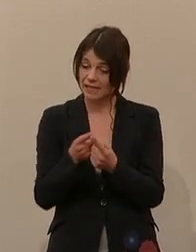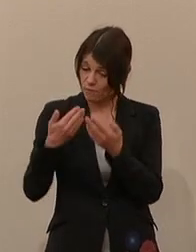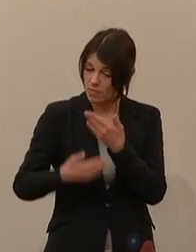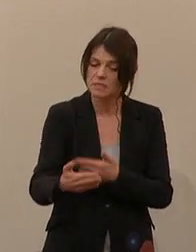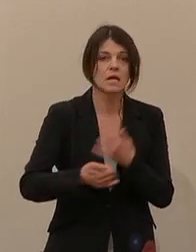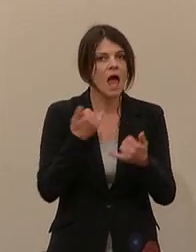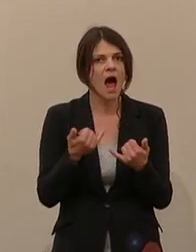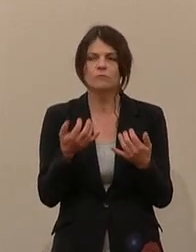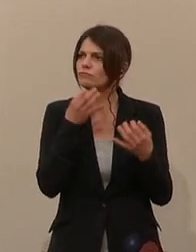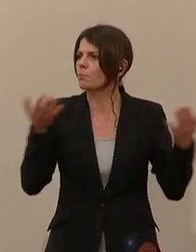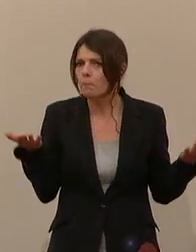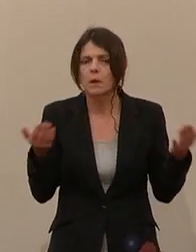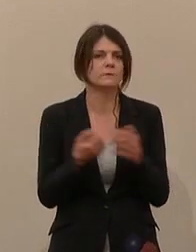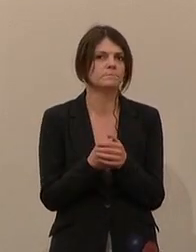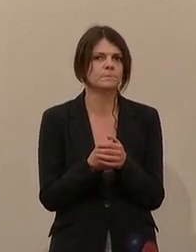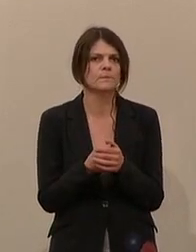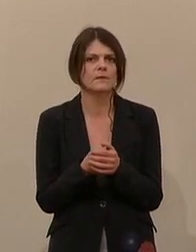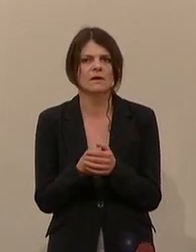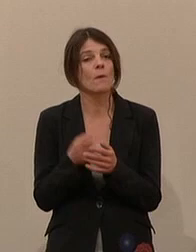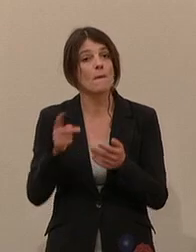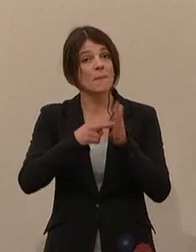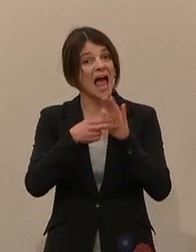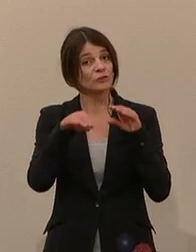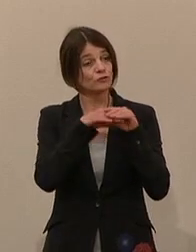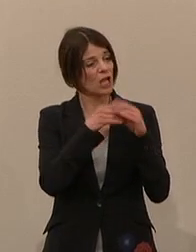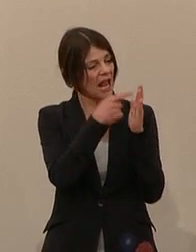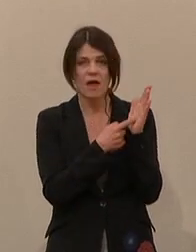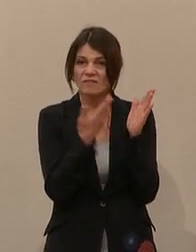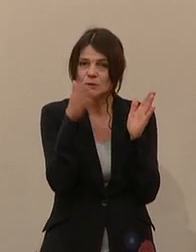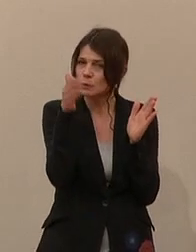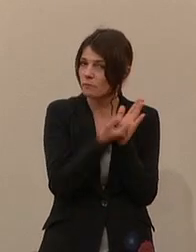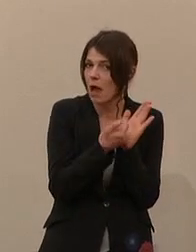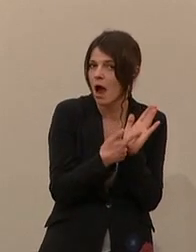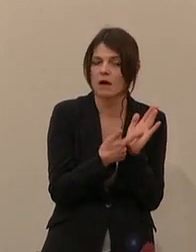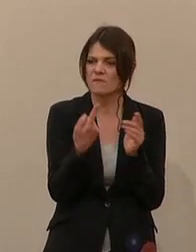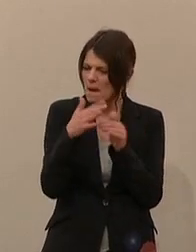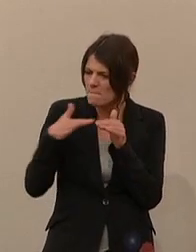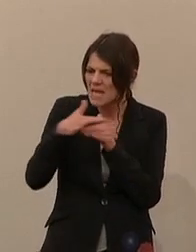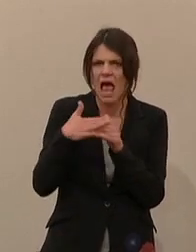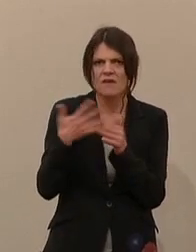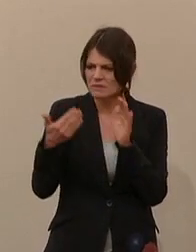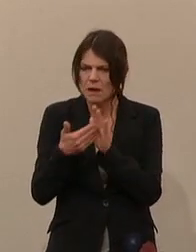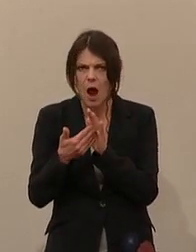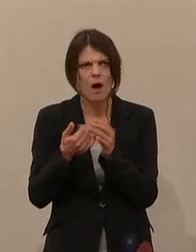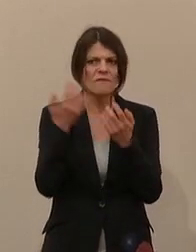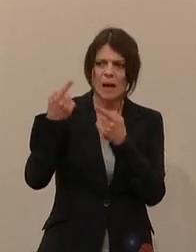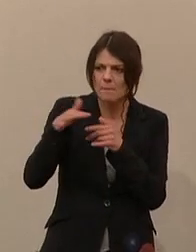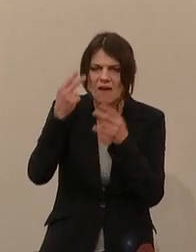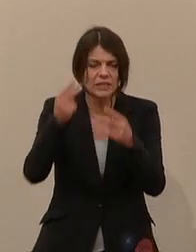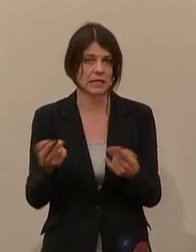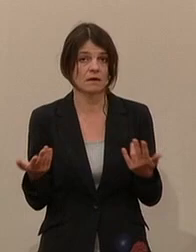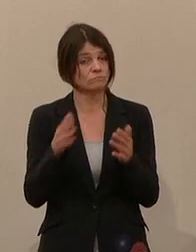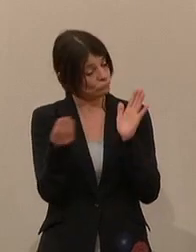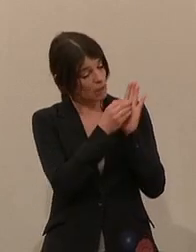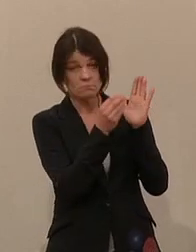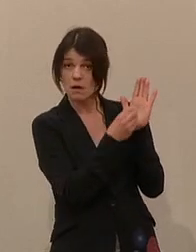wurden. Wie verwenden wir die Planstellen, in welchen Bereichen und mit welcher Prioritätenstellung? All